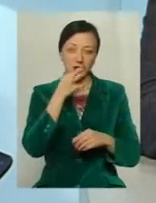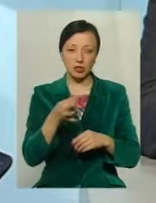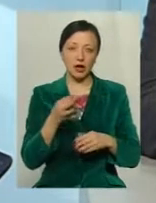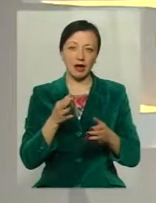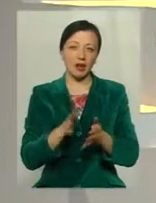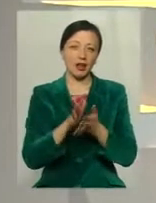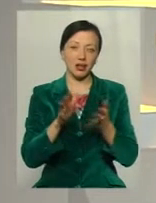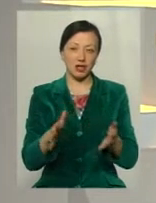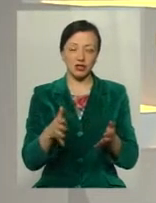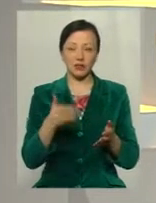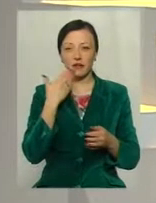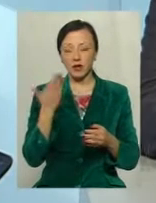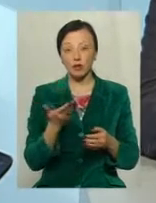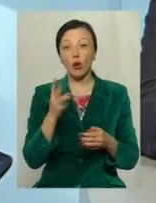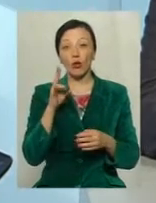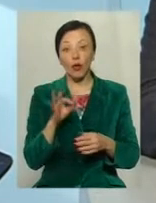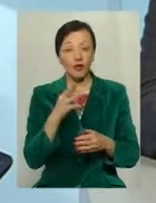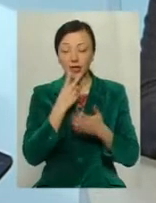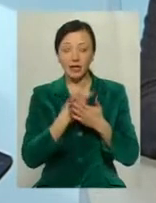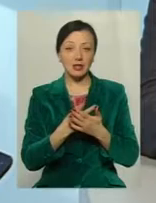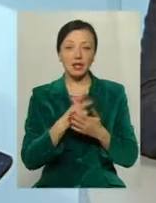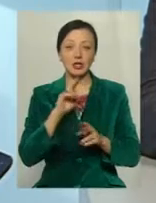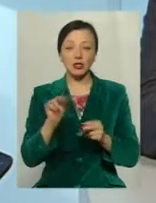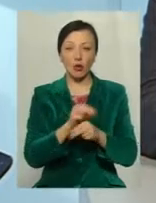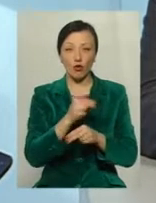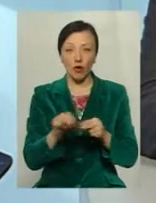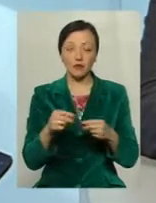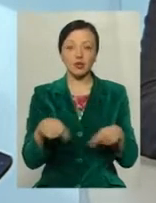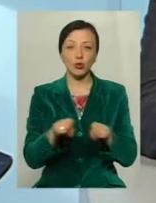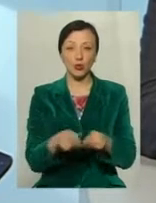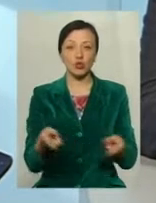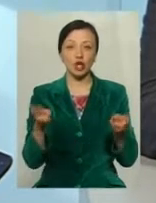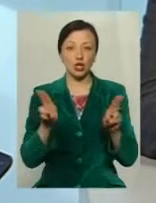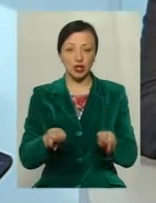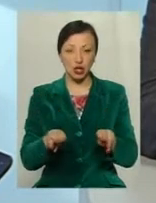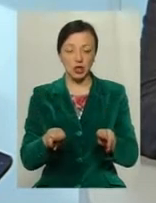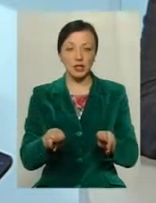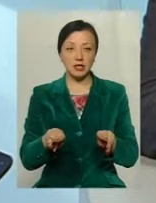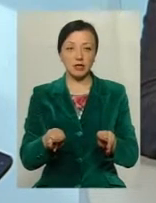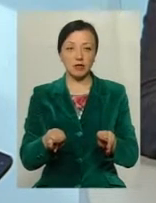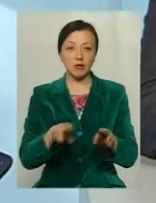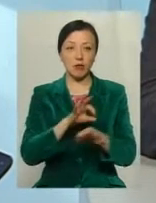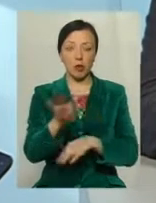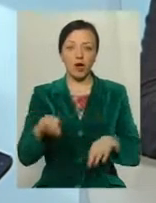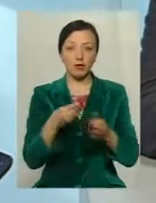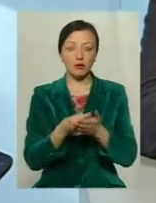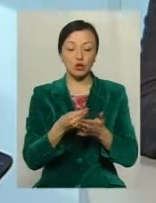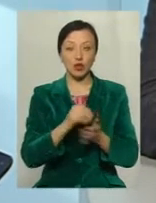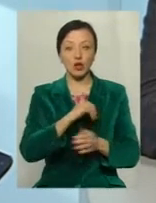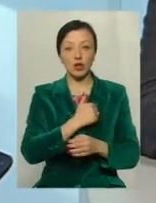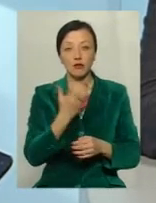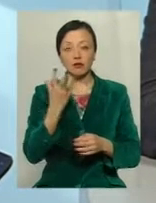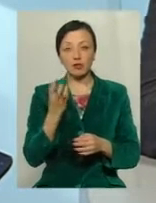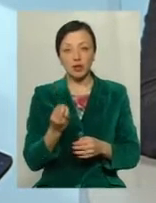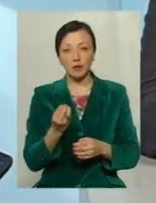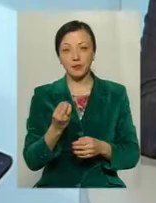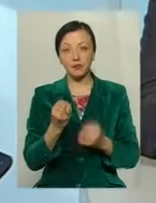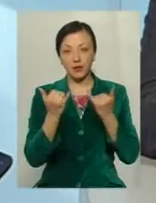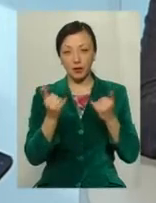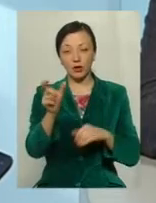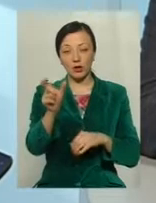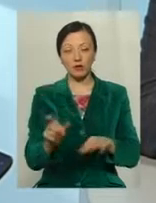пріоритет, і є там капітальні видатки, які, я б сказав чесно, на засіданні і нашої фракції, засідання і на постійної комісії,